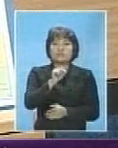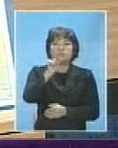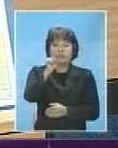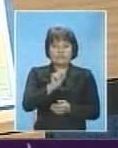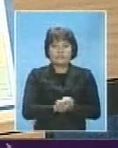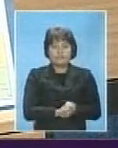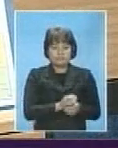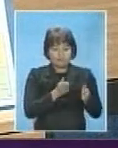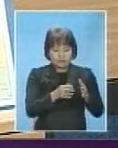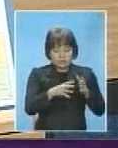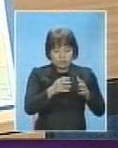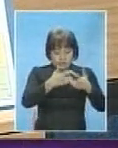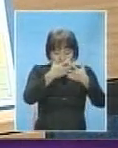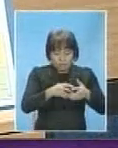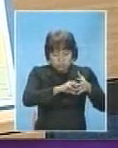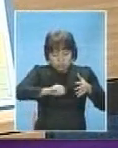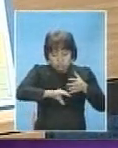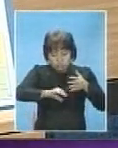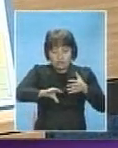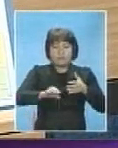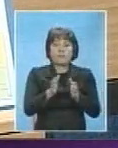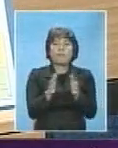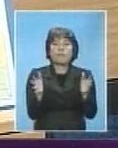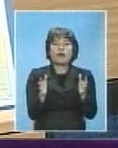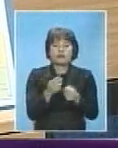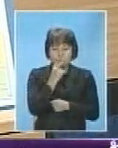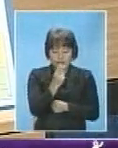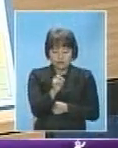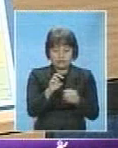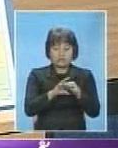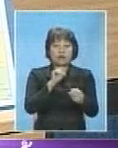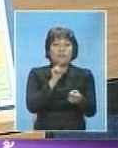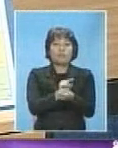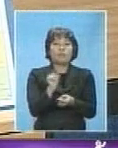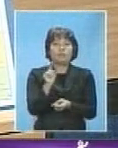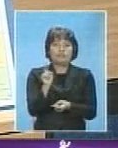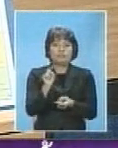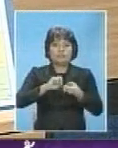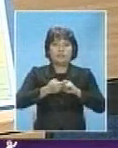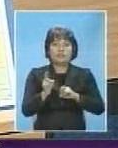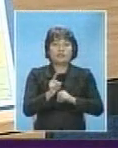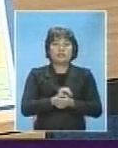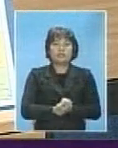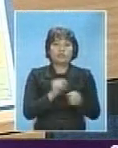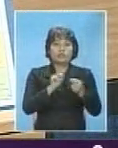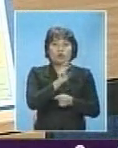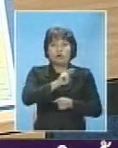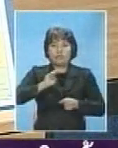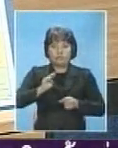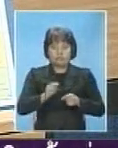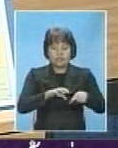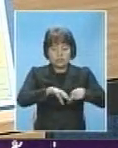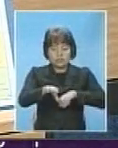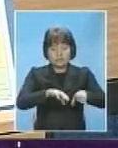สูบน้ำอยู่เป็นจำนวนมากแต่สิ่งที่ประสบพบเห็นอยู่ในขณะนั้นก็พบว่าในระบบที่มีการเตรียม